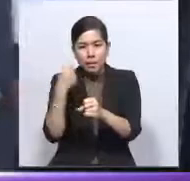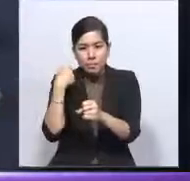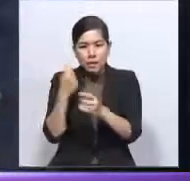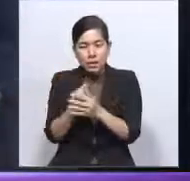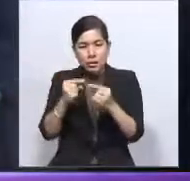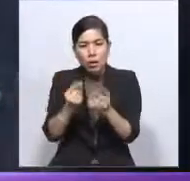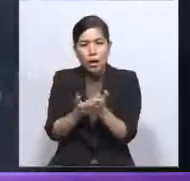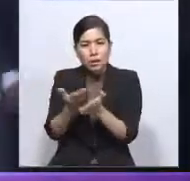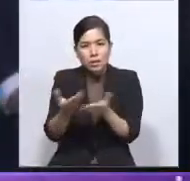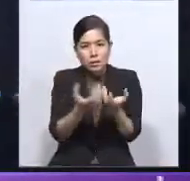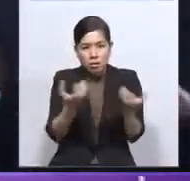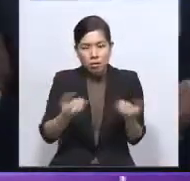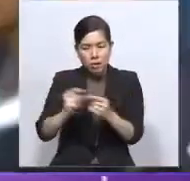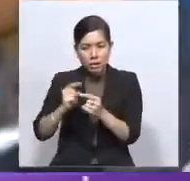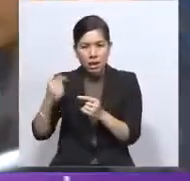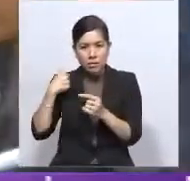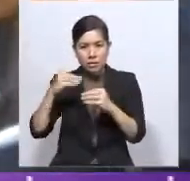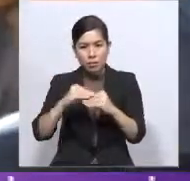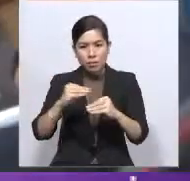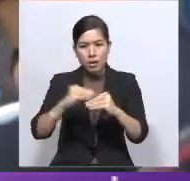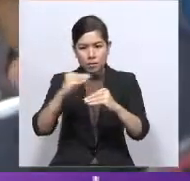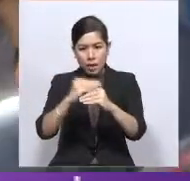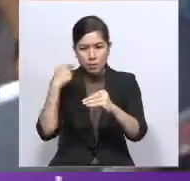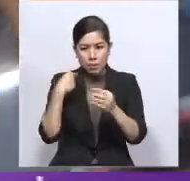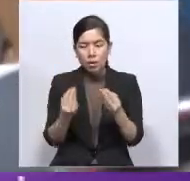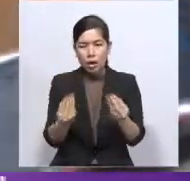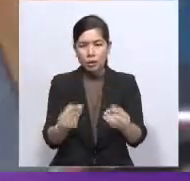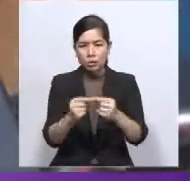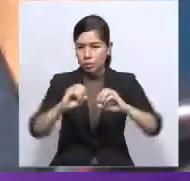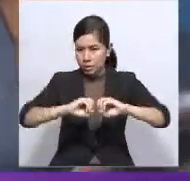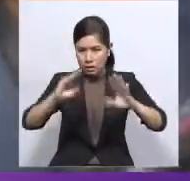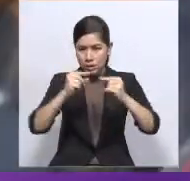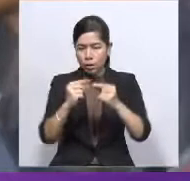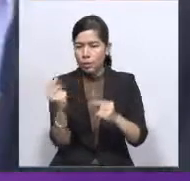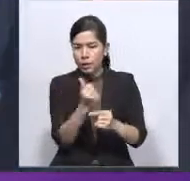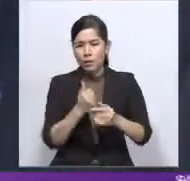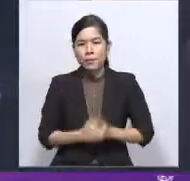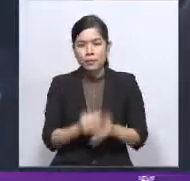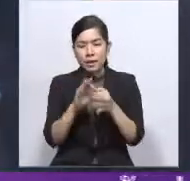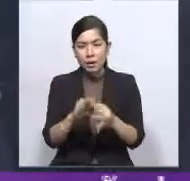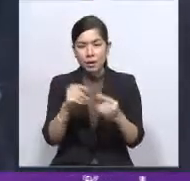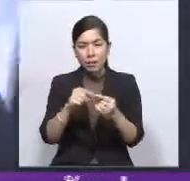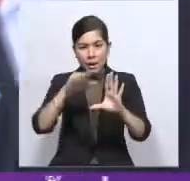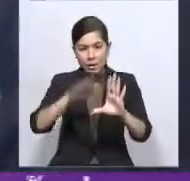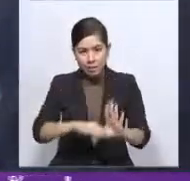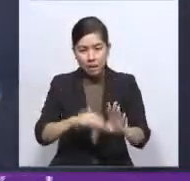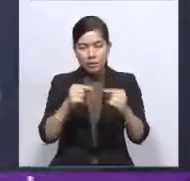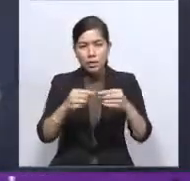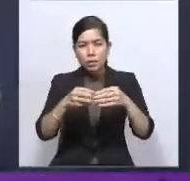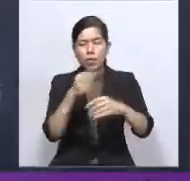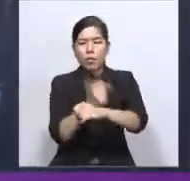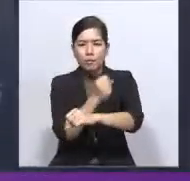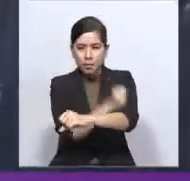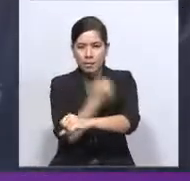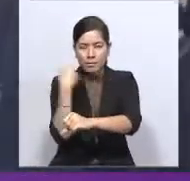เคลื่อนที่ลงในพื้นที่แต่ละจุดให้ครอบคลุมเพื่อความรวดเร็วส่วนการดำเนินการการจดทะเบียนแรงงานต่างด้าวแบบเบ็ดเสร็จหรือ